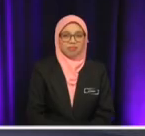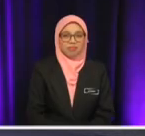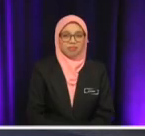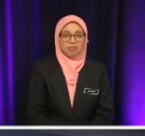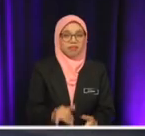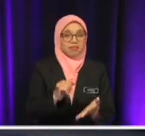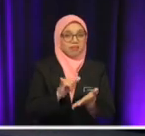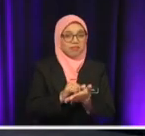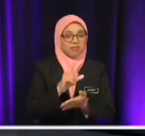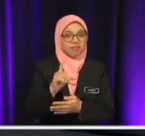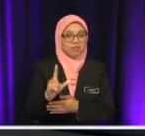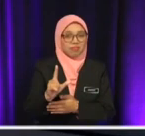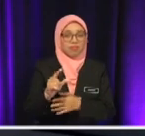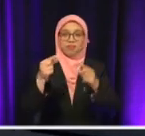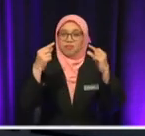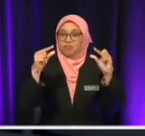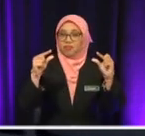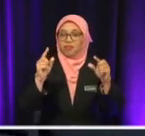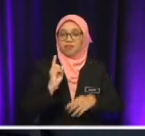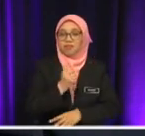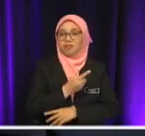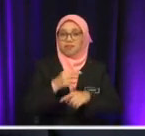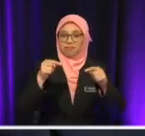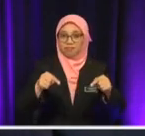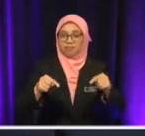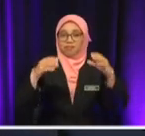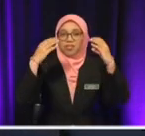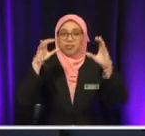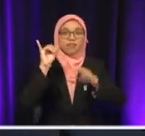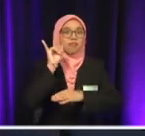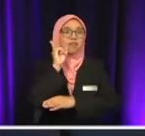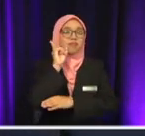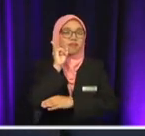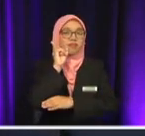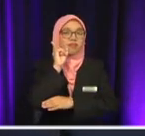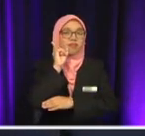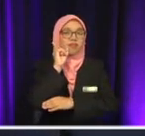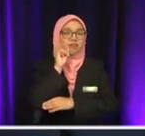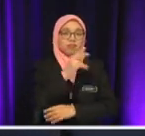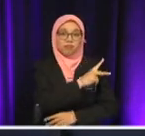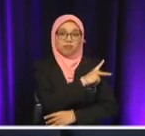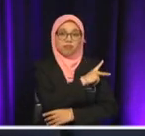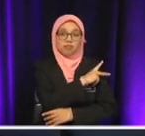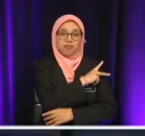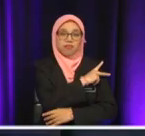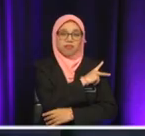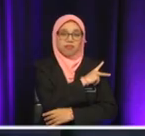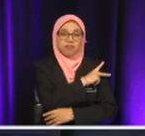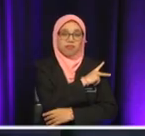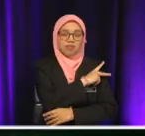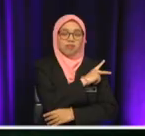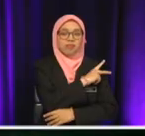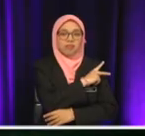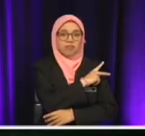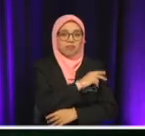Itulah dia guru kita pada hari ini, iaitu Cikgu Ida Mahat yang merupakan Ketua Panitia Asuhan dan Pendidikan Awal Kanak-Kanak. Assalamualaikum,